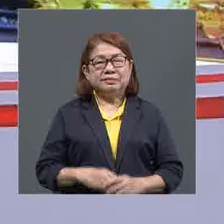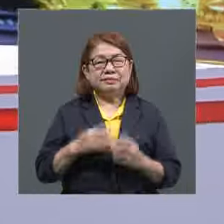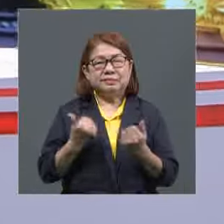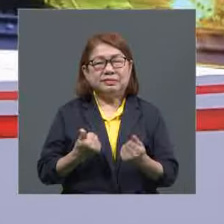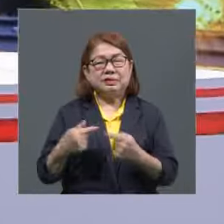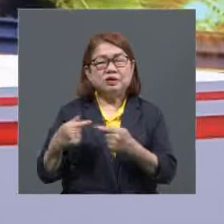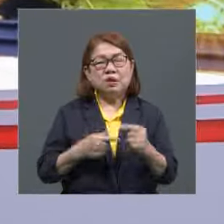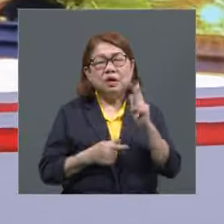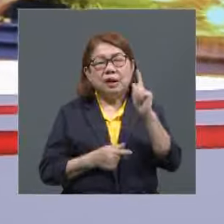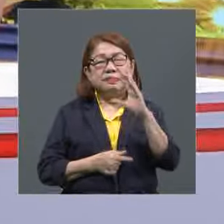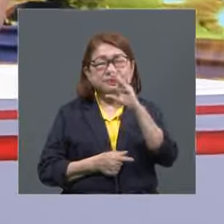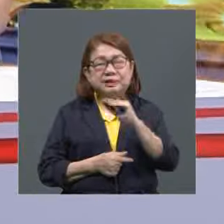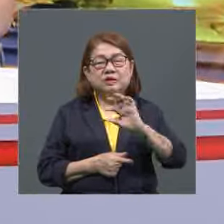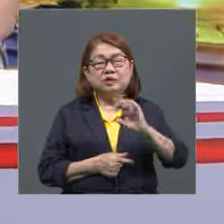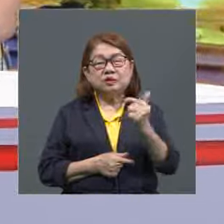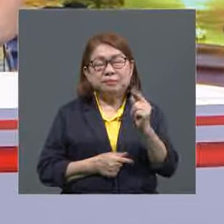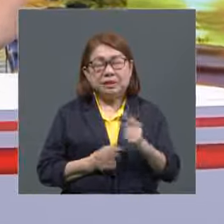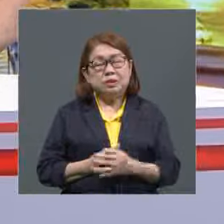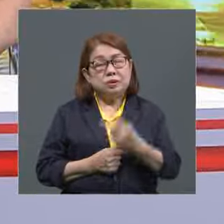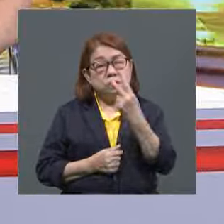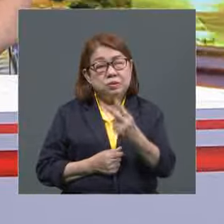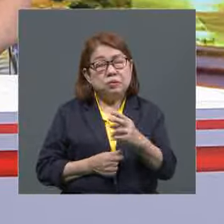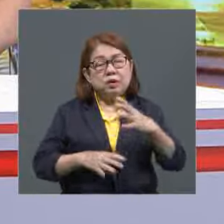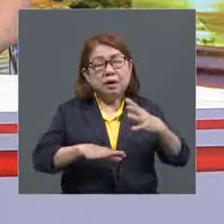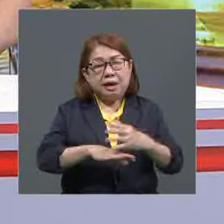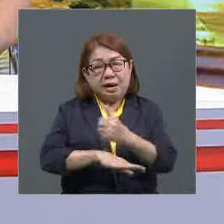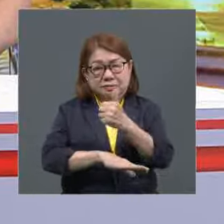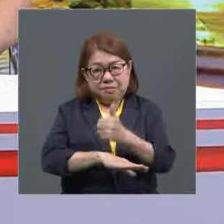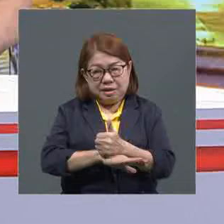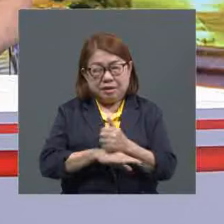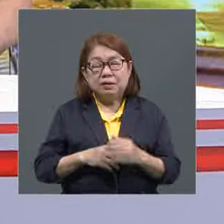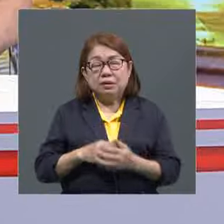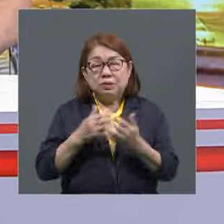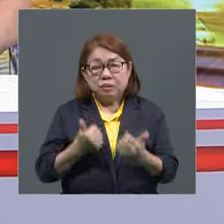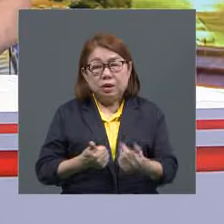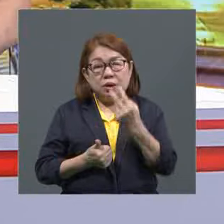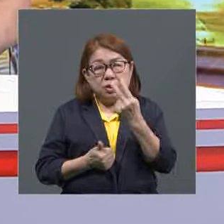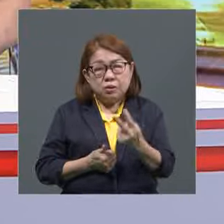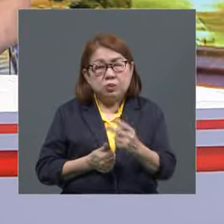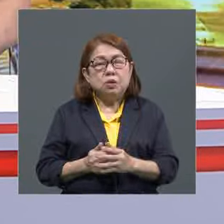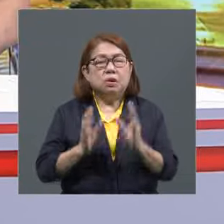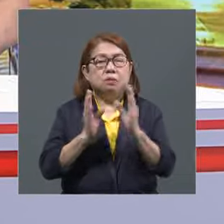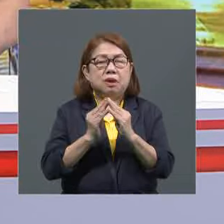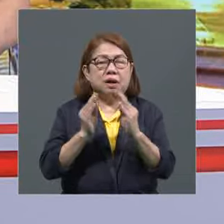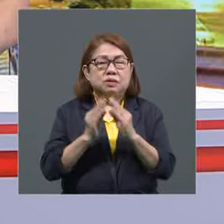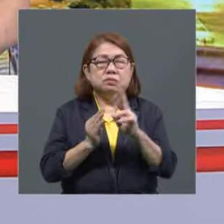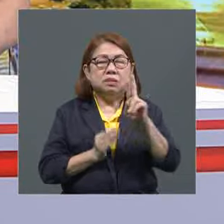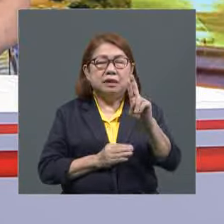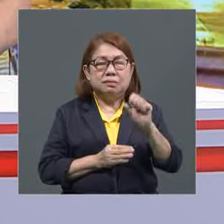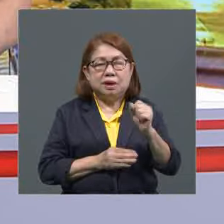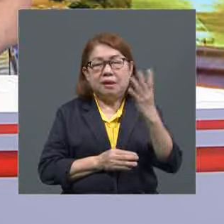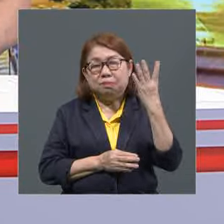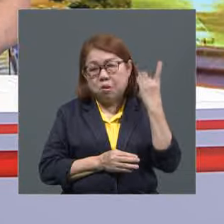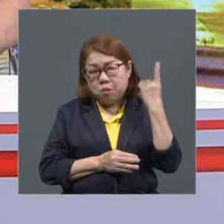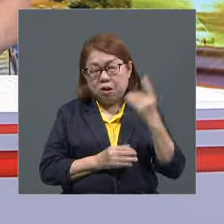ลับมาติดตามข่าวค่ำ NBT กันต่อนะคะดูความเคลื่อนไหวทางการเมืองแต่ว่าจะพาไปแตะบรรยากาศในการประชุมสภาเมื่อวานนี้กันหน่อยนะ